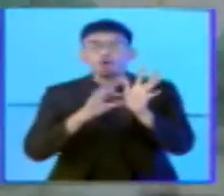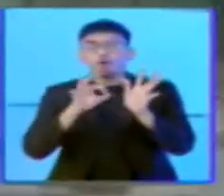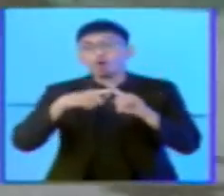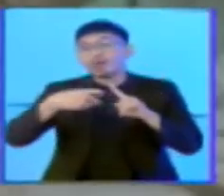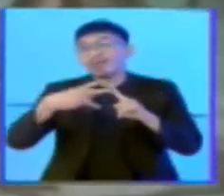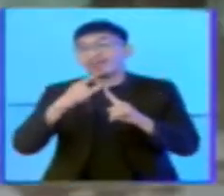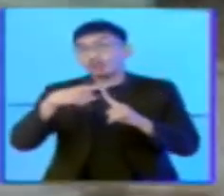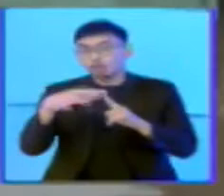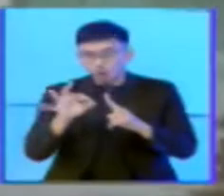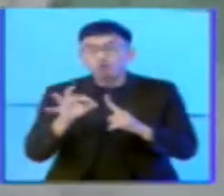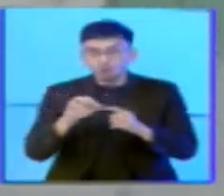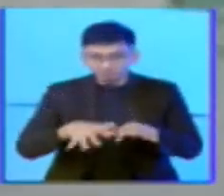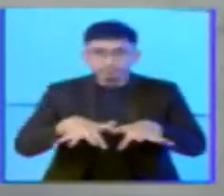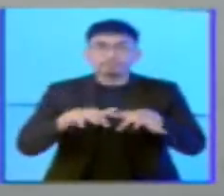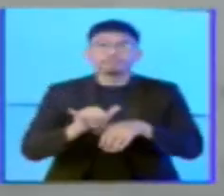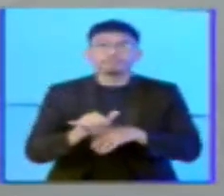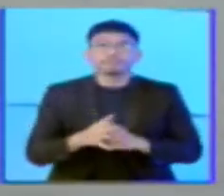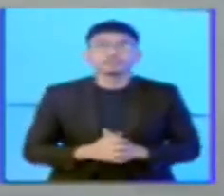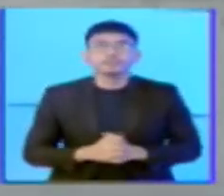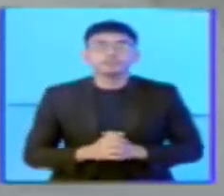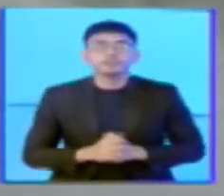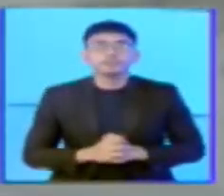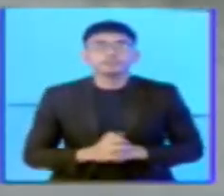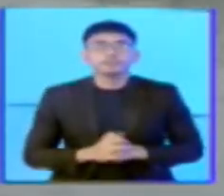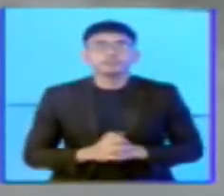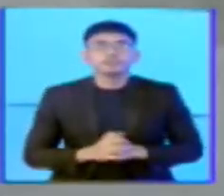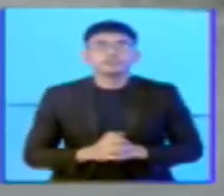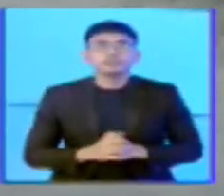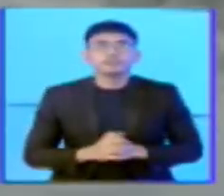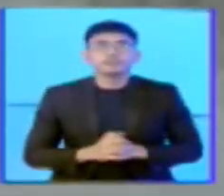Dari Pekalongan, Jawa Tengah, Suryono Soekarno, iNews, melaporkan.